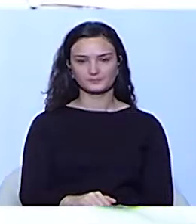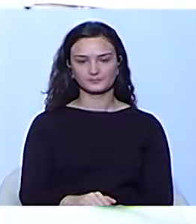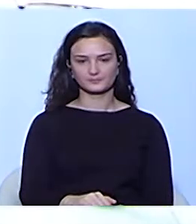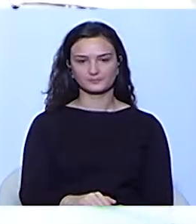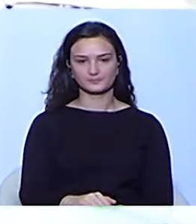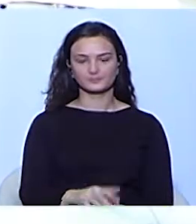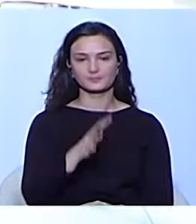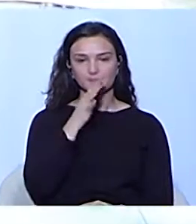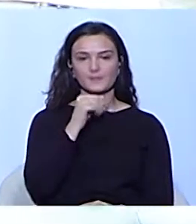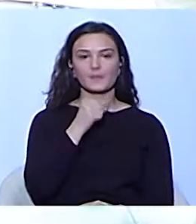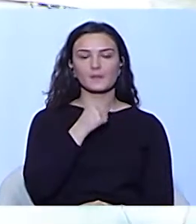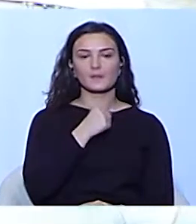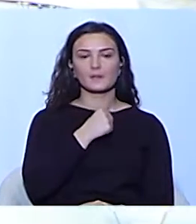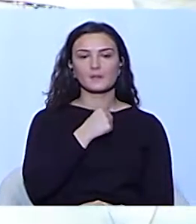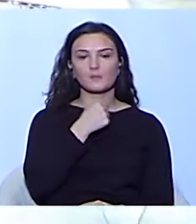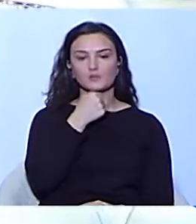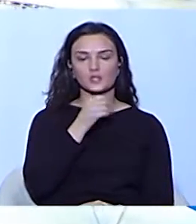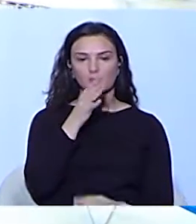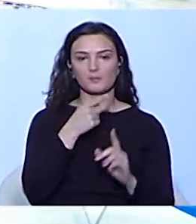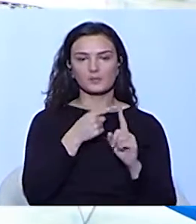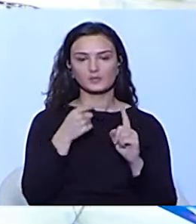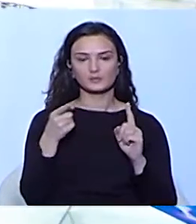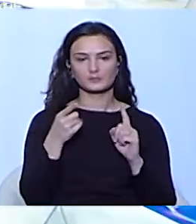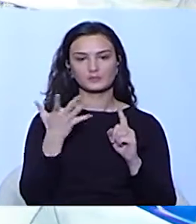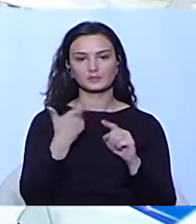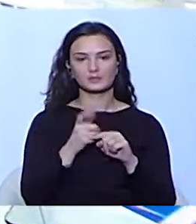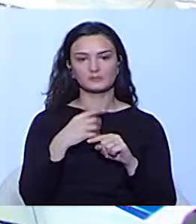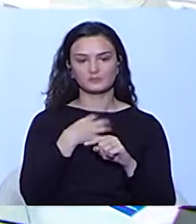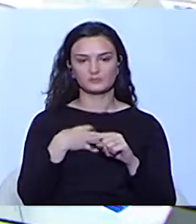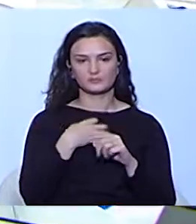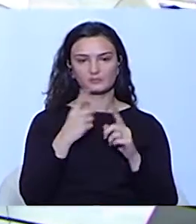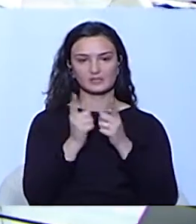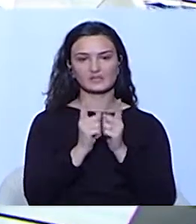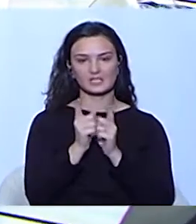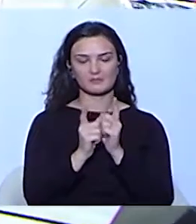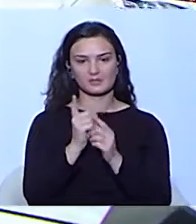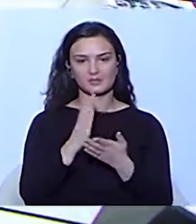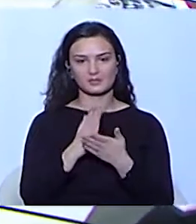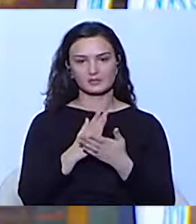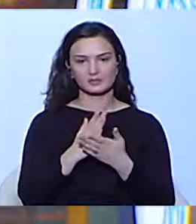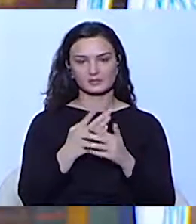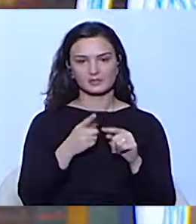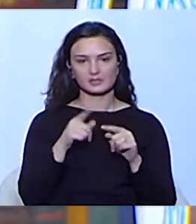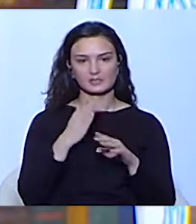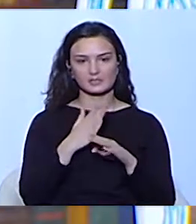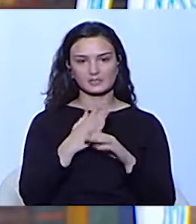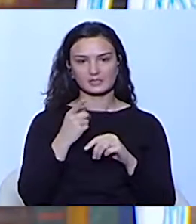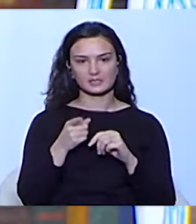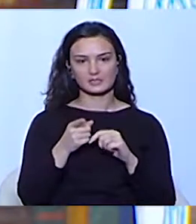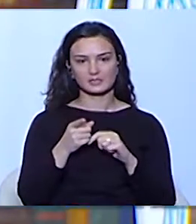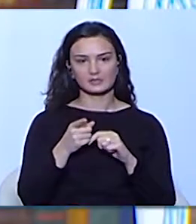მოზარდობა გახლავთ პერიოდი, რომელიც მნიშვნელოვანი ცვლილებებით ხასიათდება მარი. ეს არის